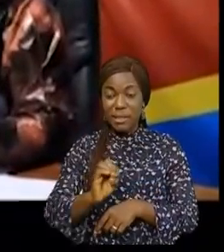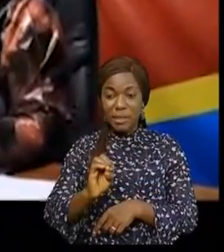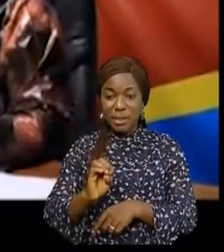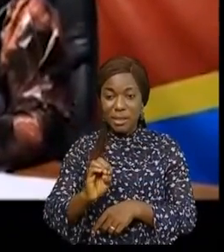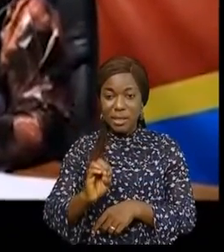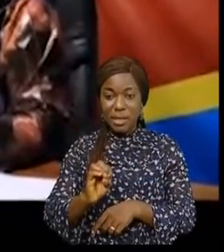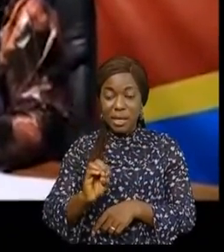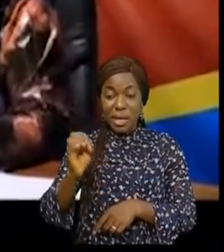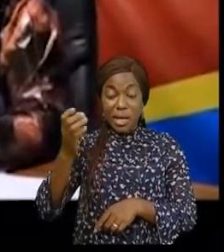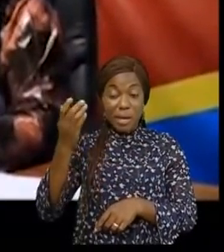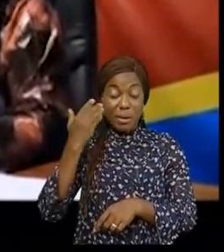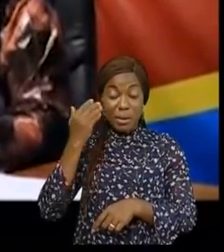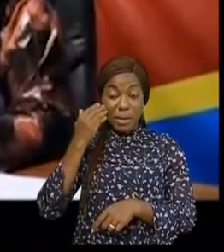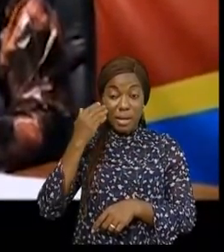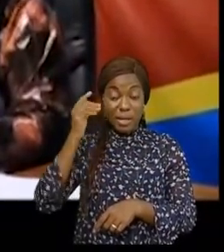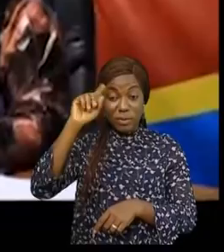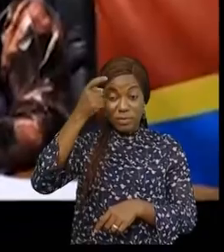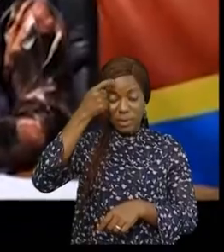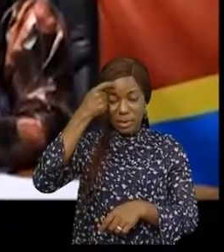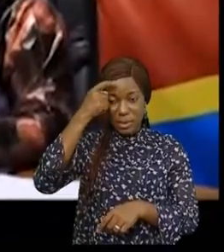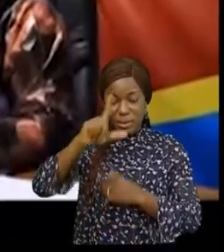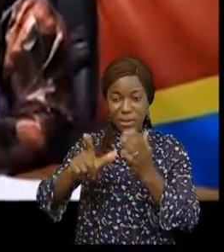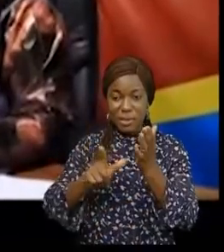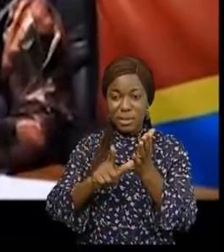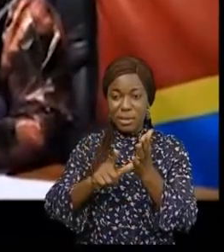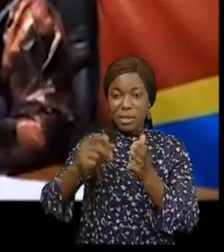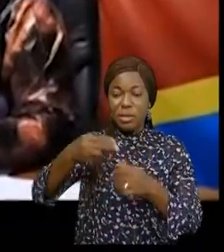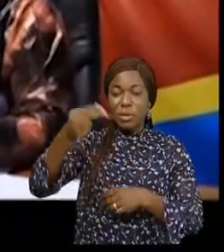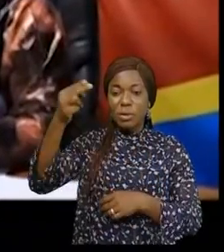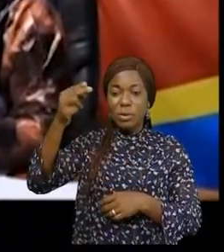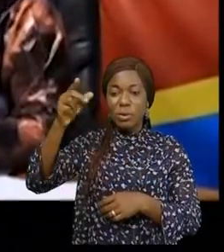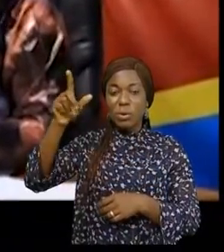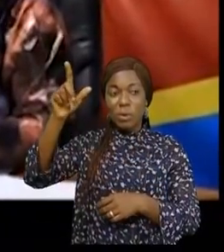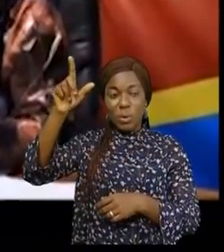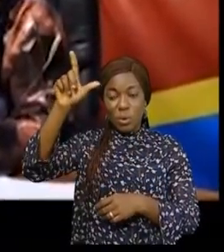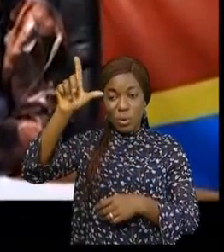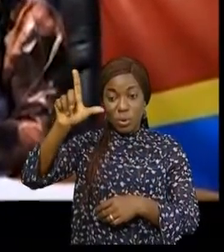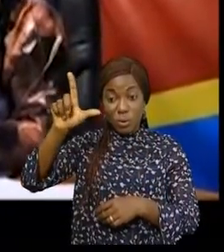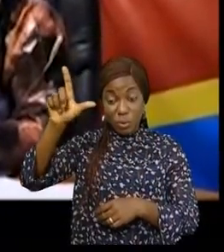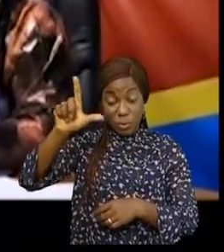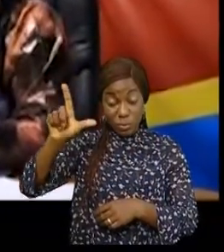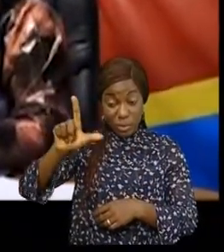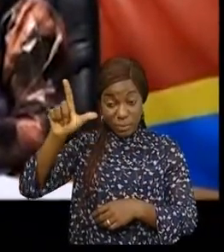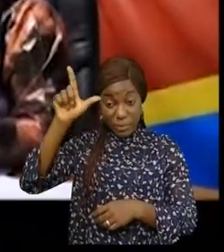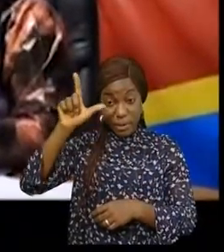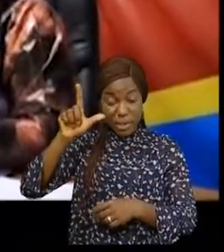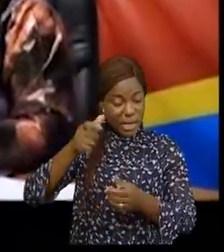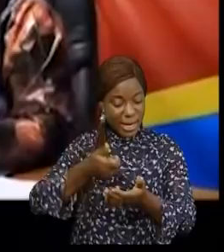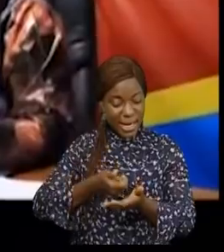ad intérim de la province du Haut-Lomami n'a pas accès à son bureau de travail.